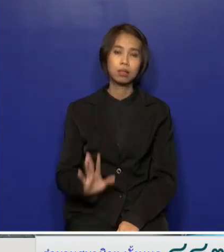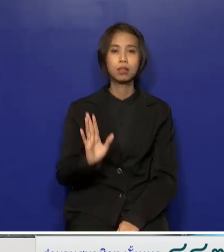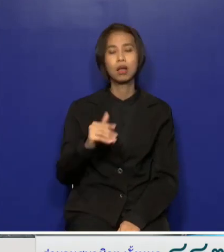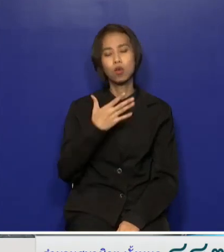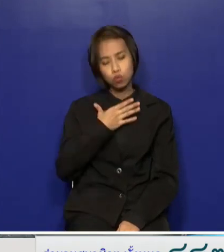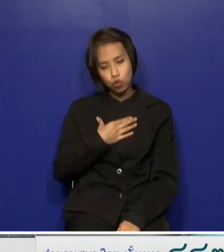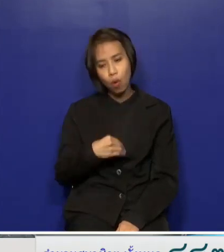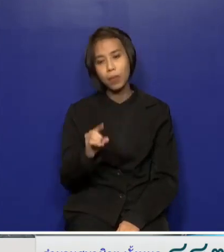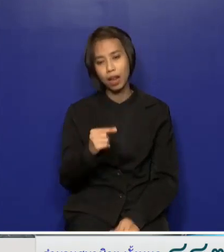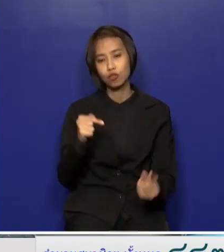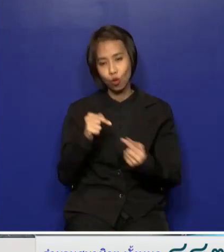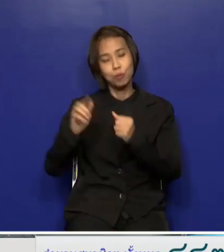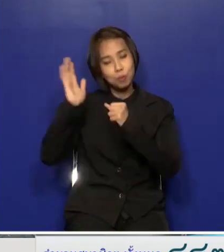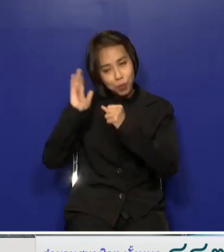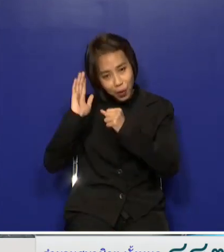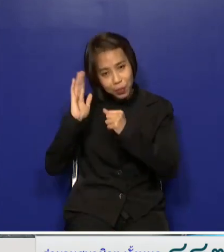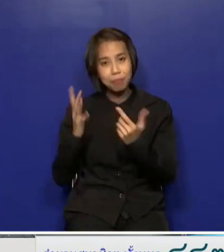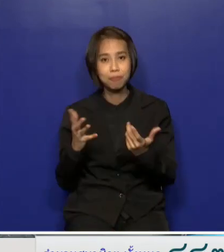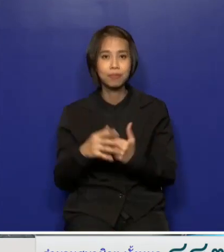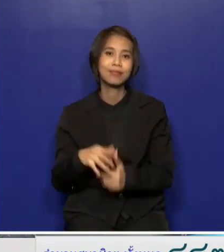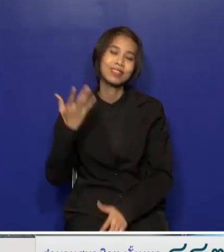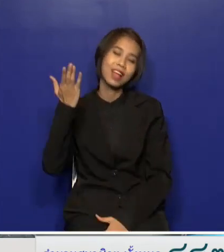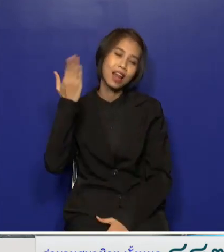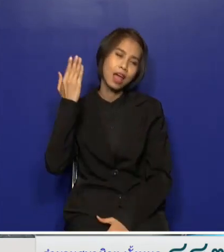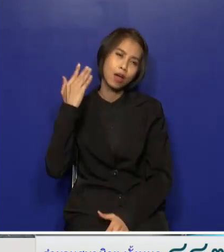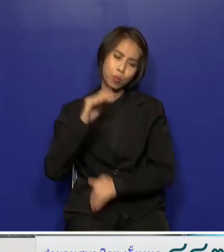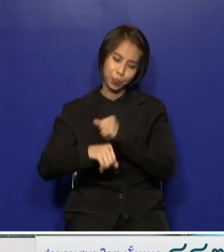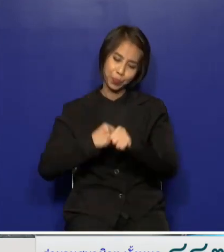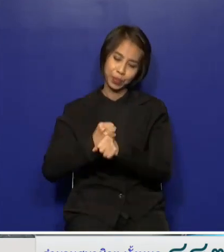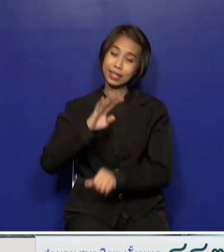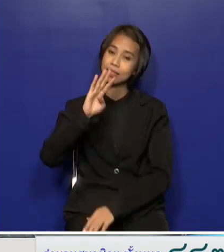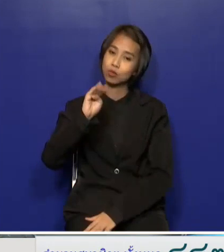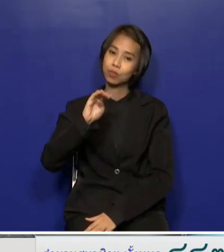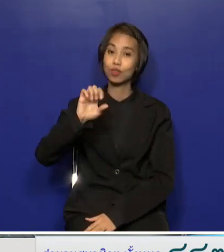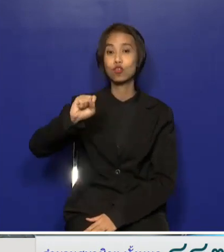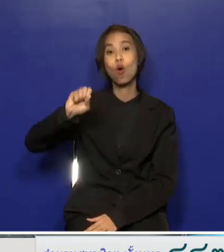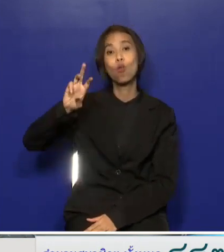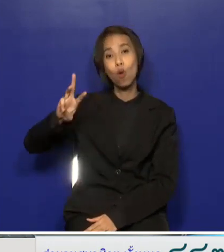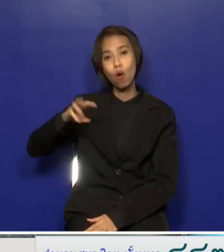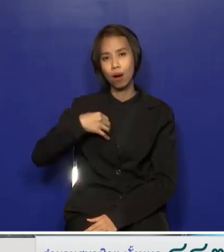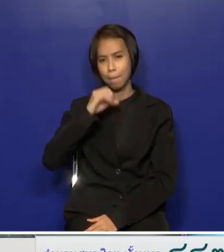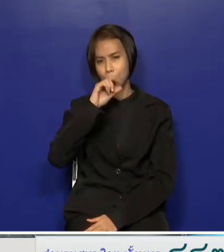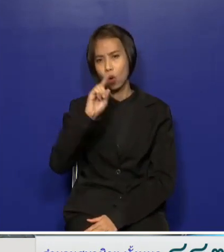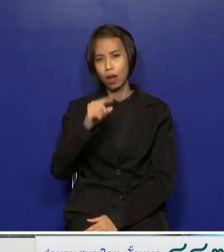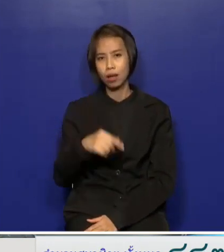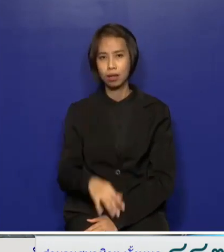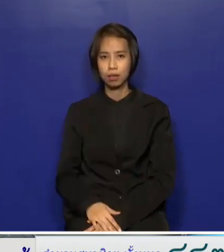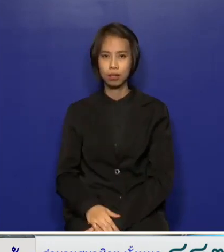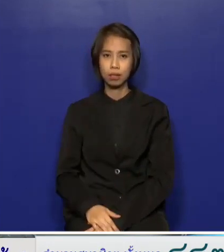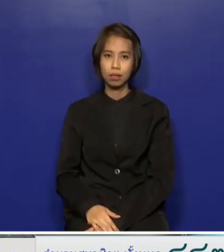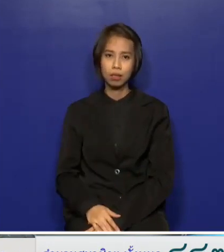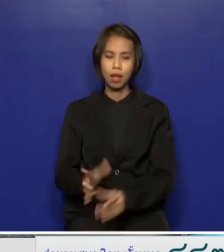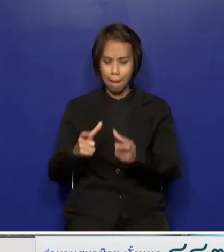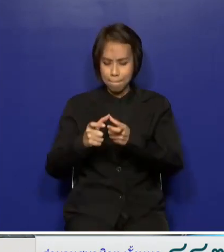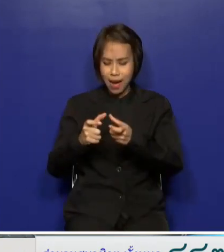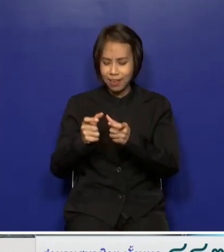นการหาเสียง ตอนนั้สวอปี 40ที่บอกวาไม่ตองขึนเวที แจกน้